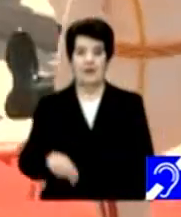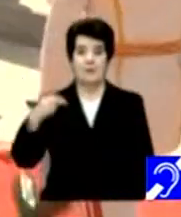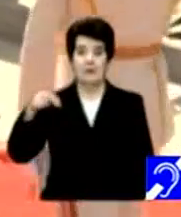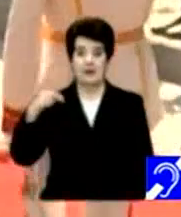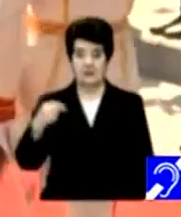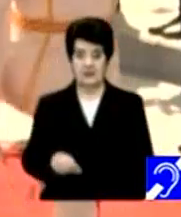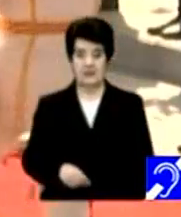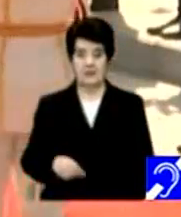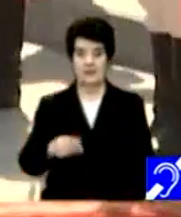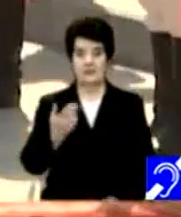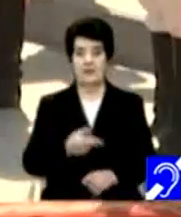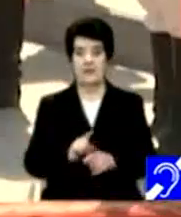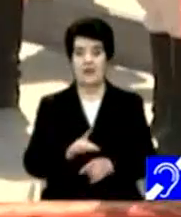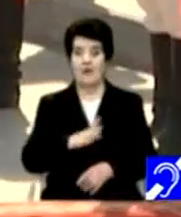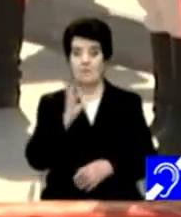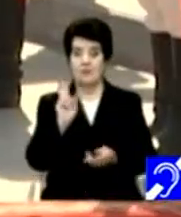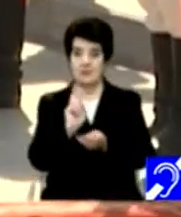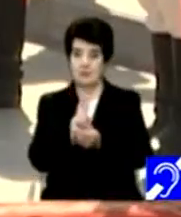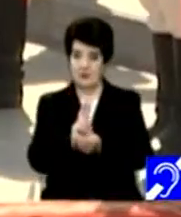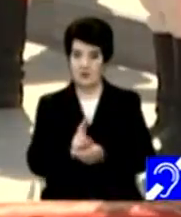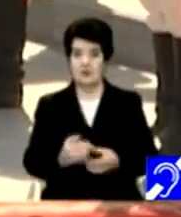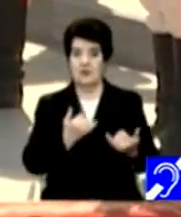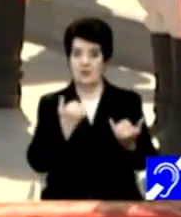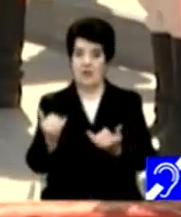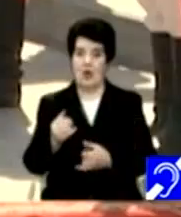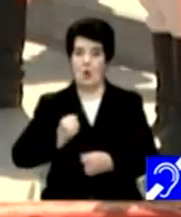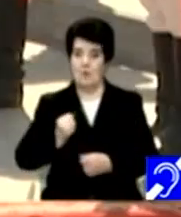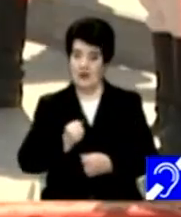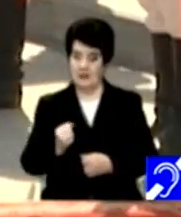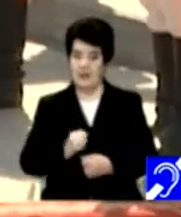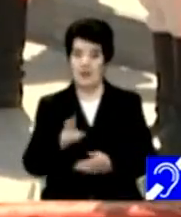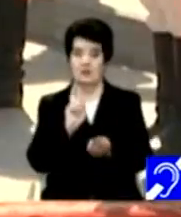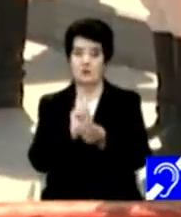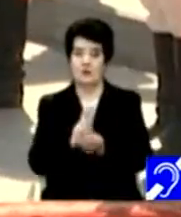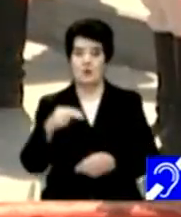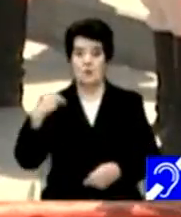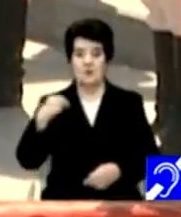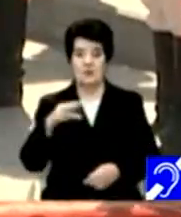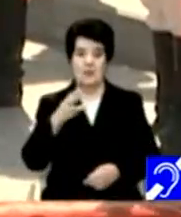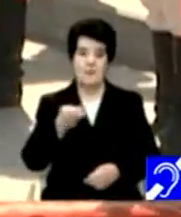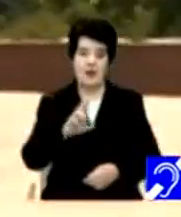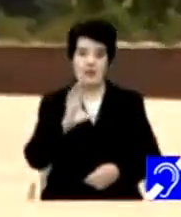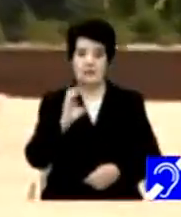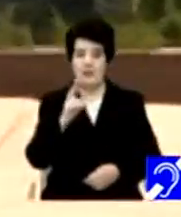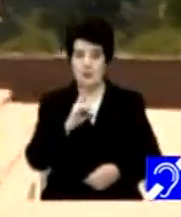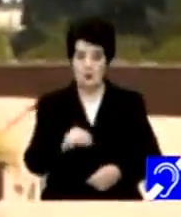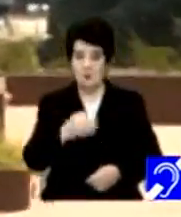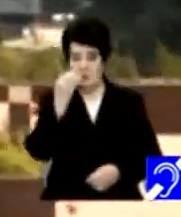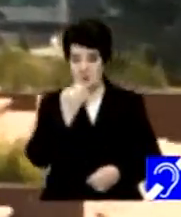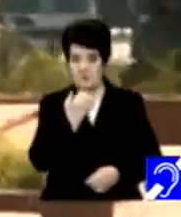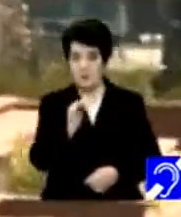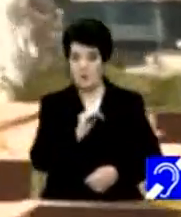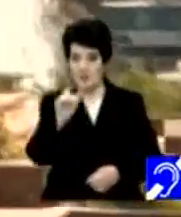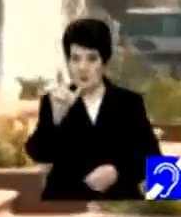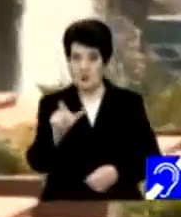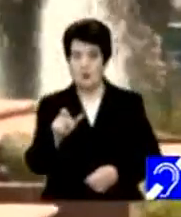Președintele Frank-Walter Steinmeier a fost întâmpinat cu onoruri militare și apoi a avut o întrevedere cu președintele Maia Sandu. Aceasta a mulțumit